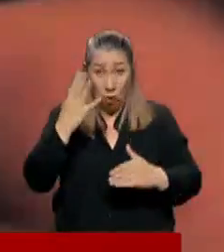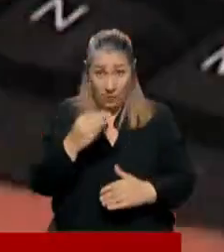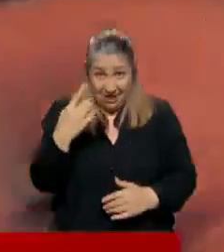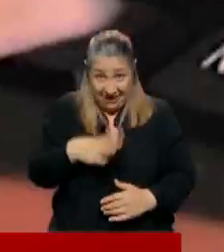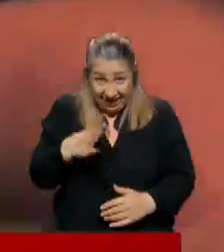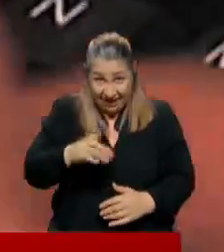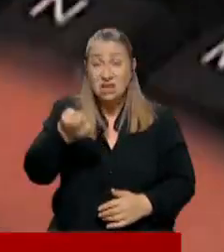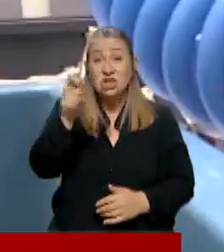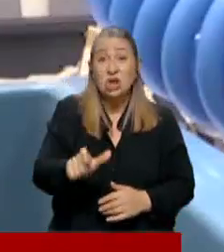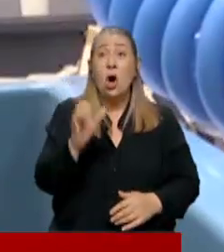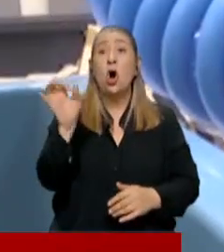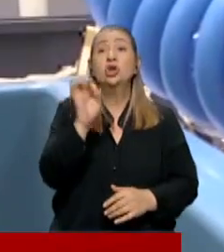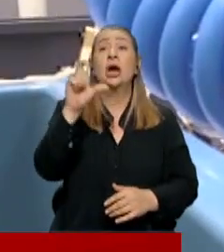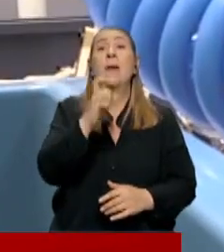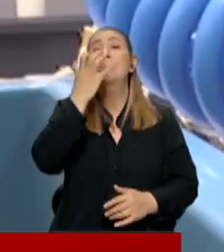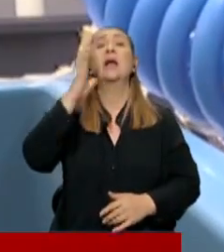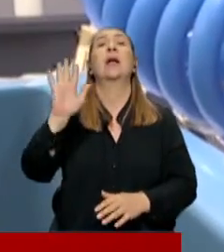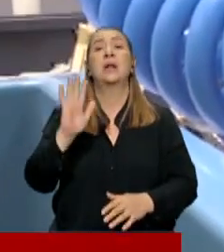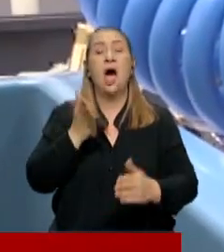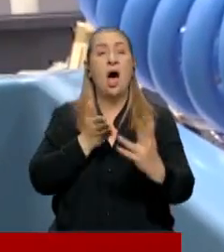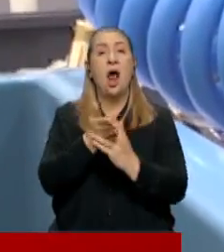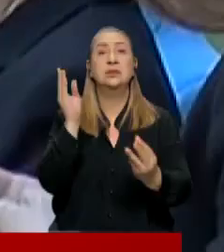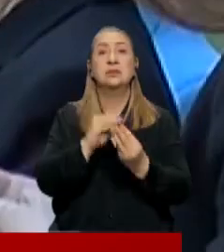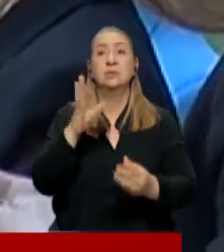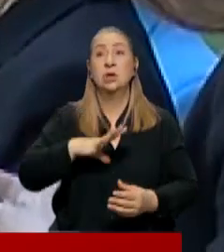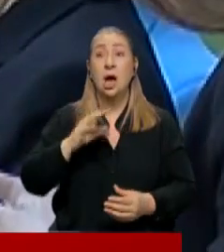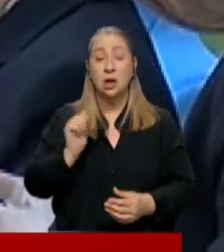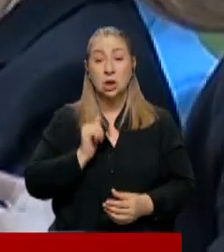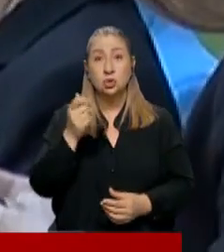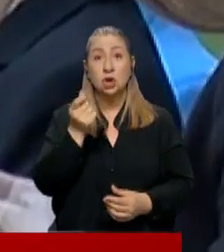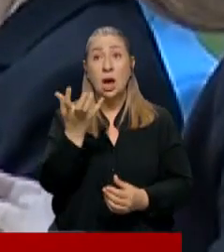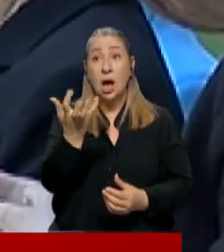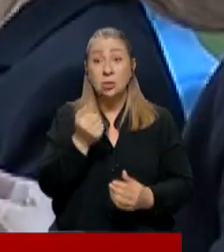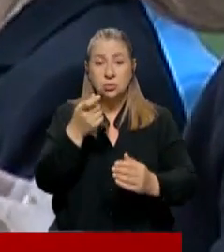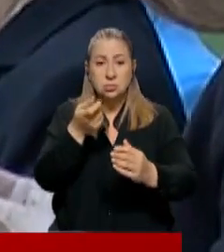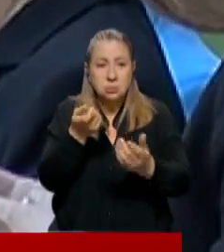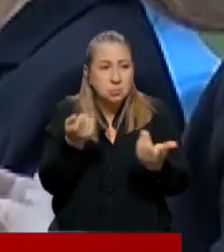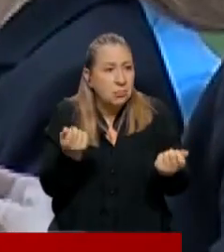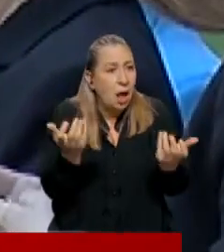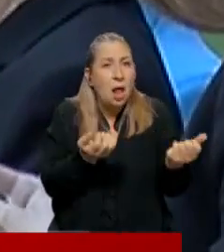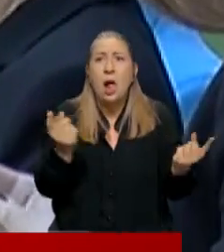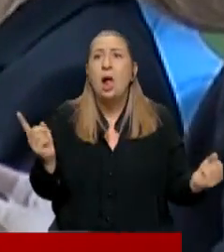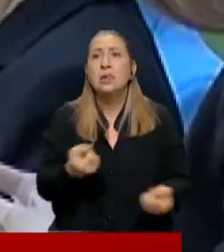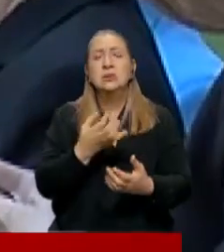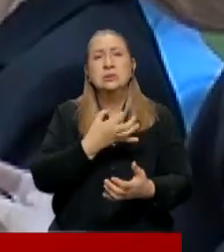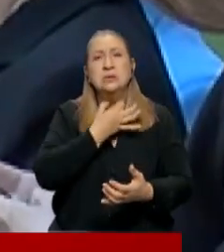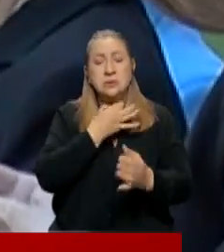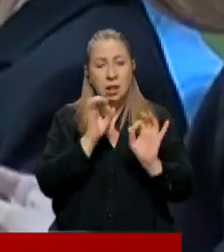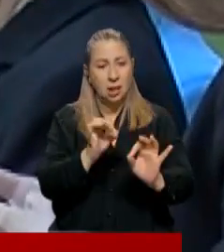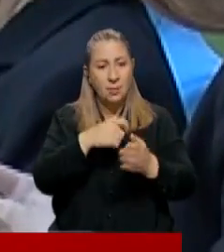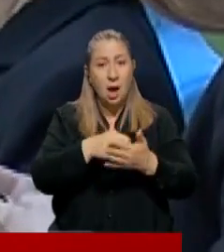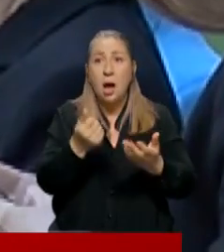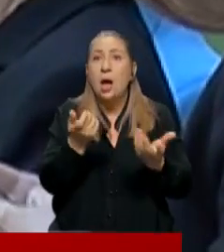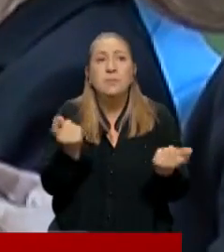isterken işçiler de Ocak ayını beklemeden ara zam istiyor. Asgari ücretlerin alım gücünün düştüğünü, dar ve sabit gelirin alım